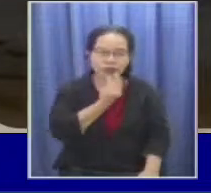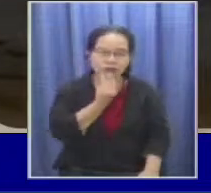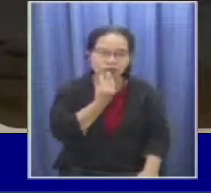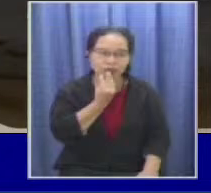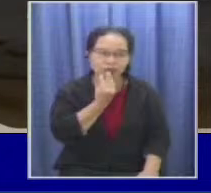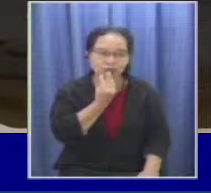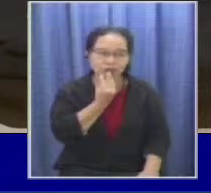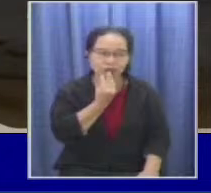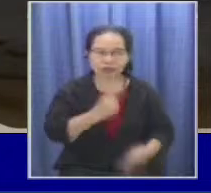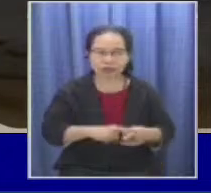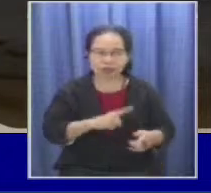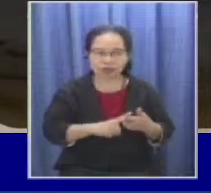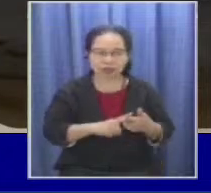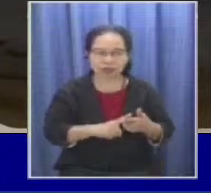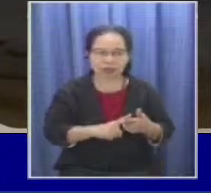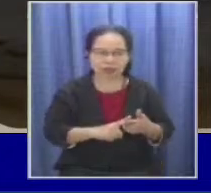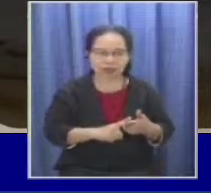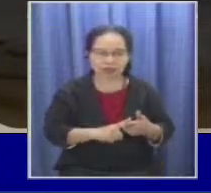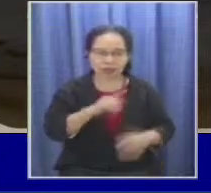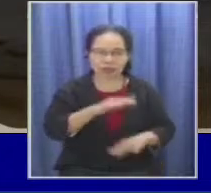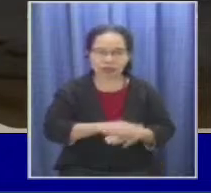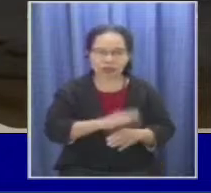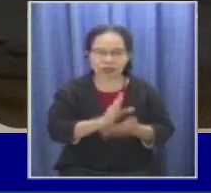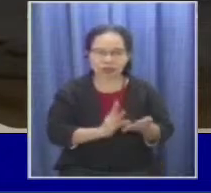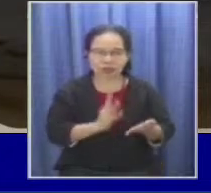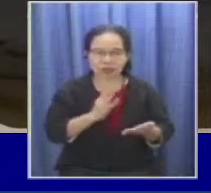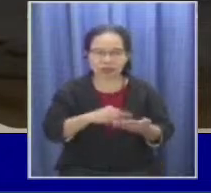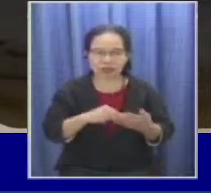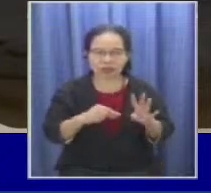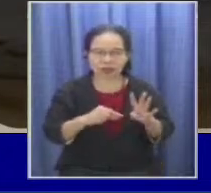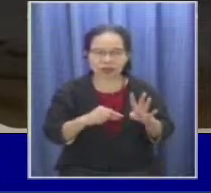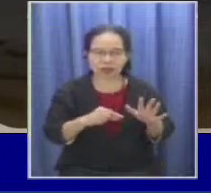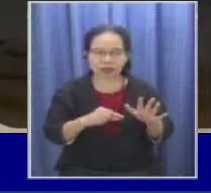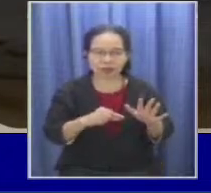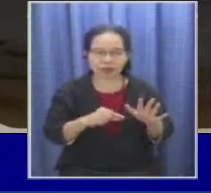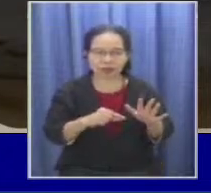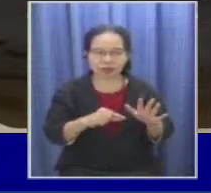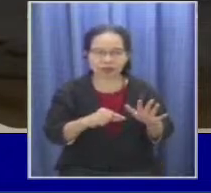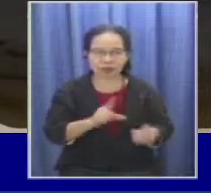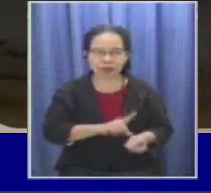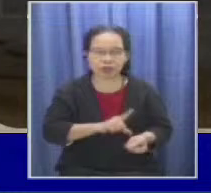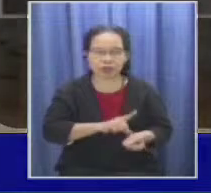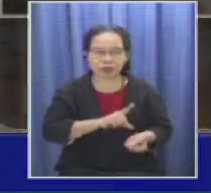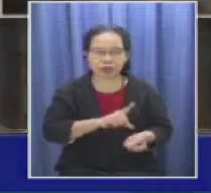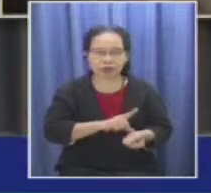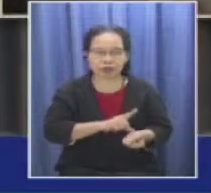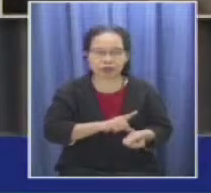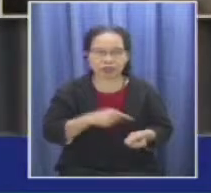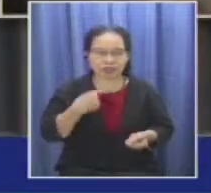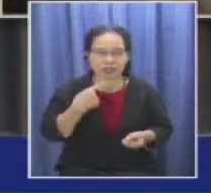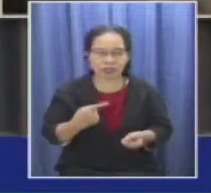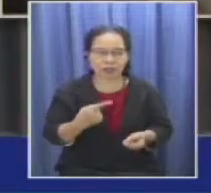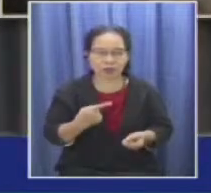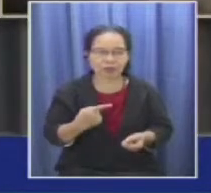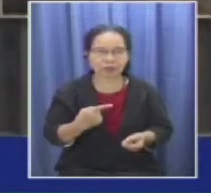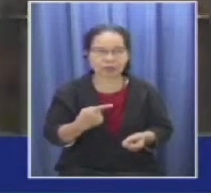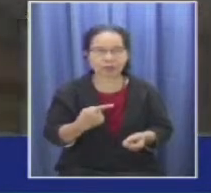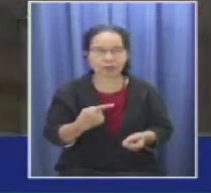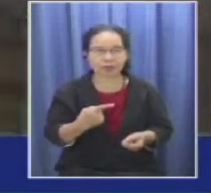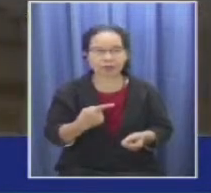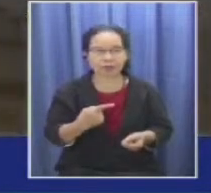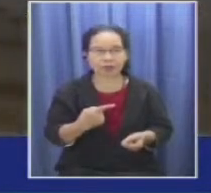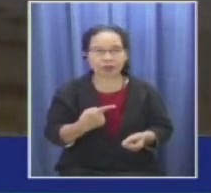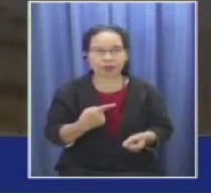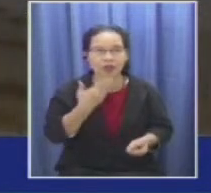ina so bɛyɛ nsamone ma dua no nye dua pa na aba ya abapa ma dua no nye dua pa ma dua no